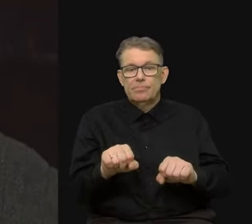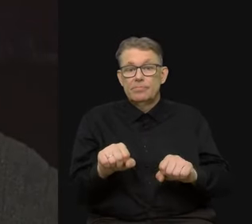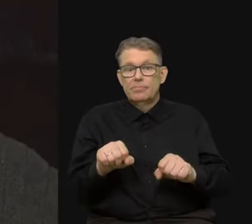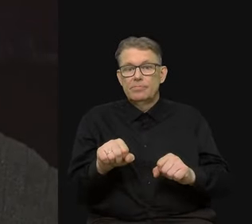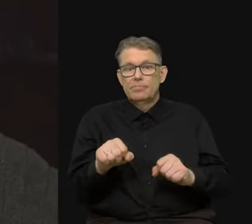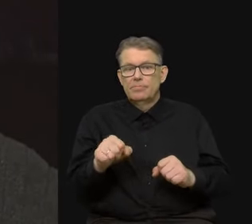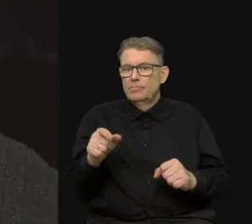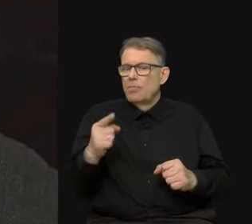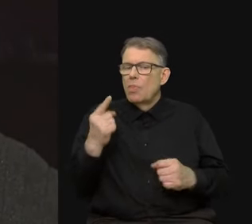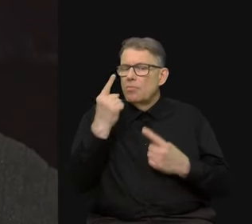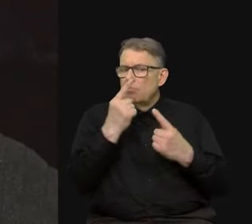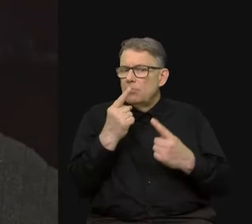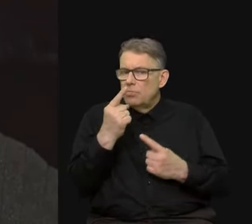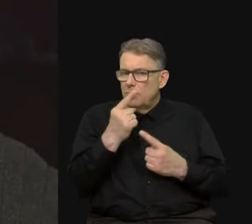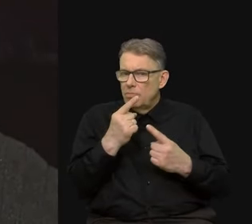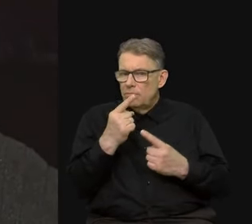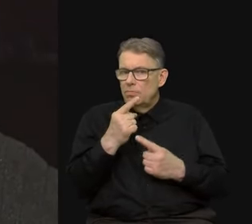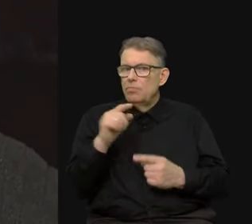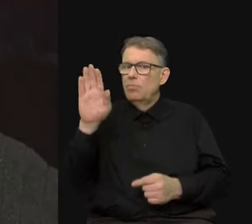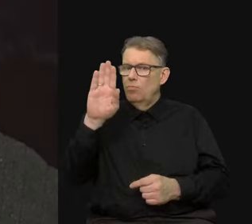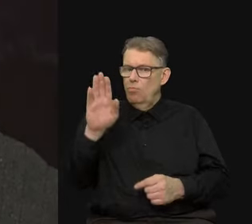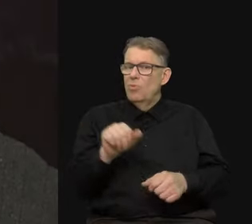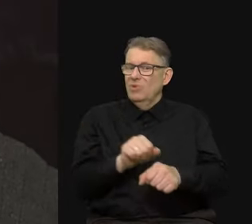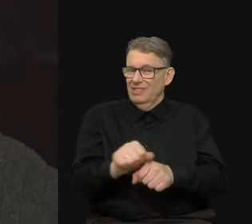się, czy Bóg istnieje?